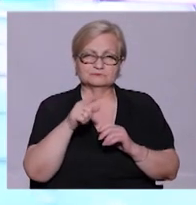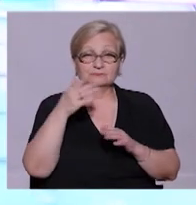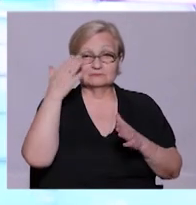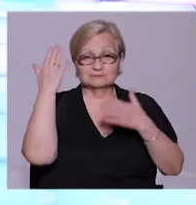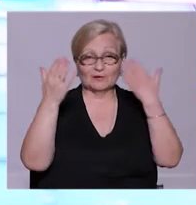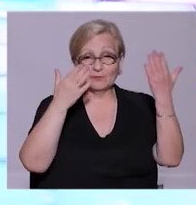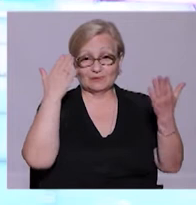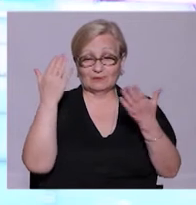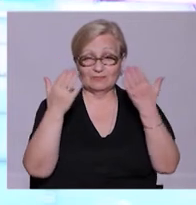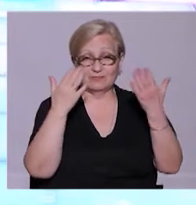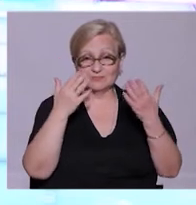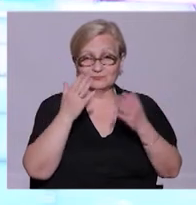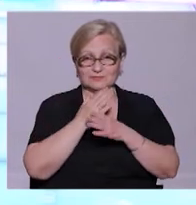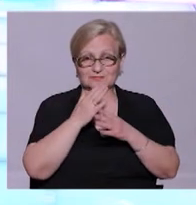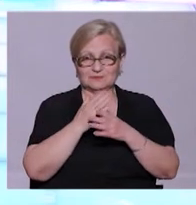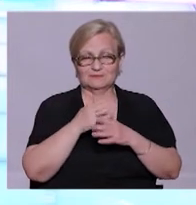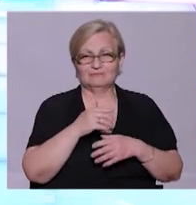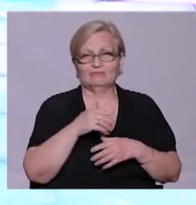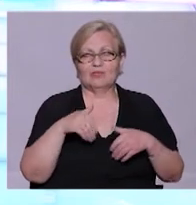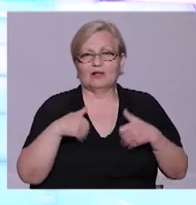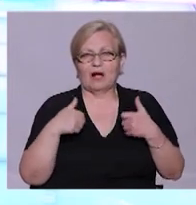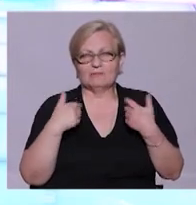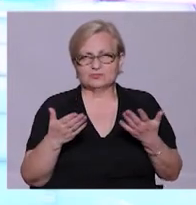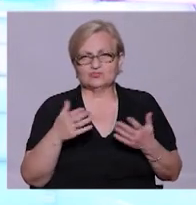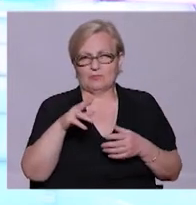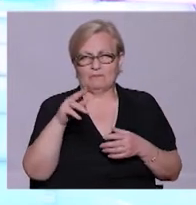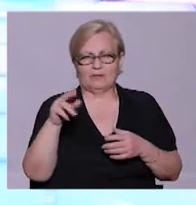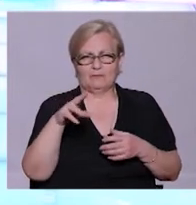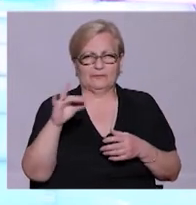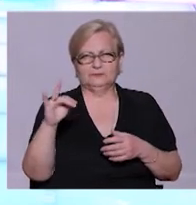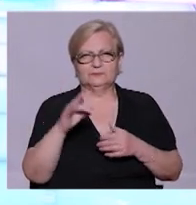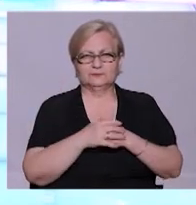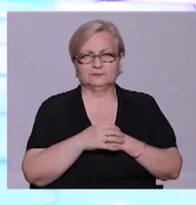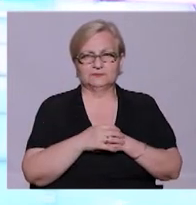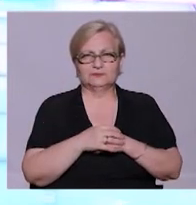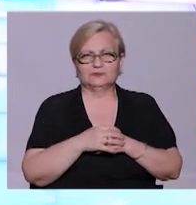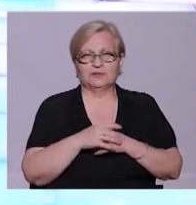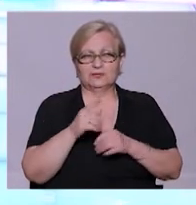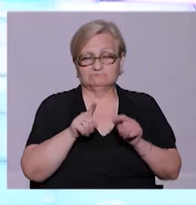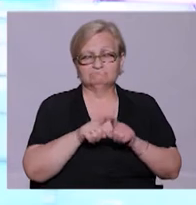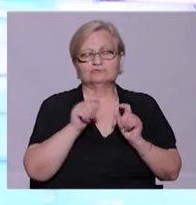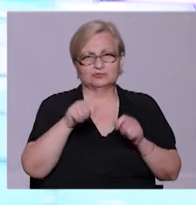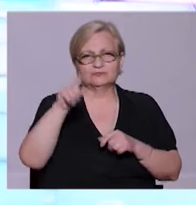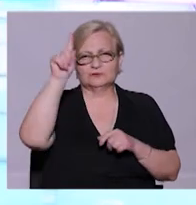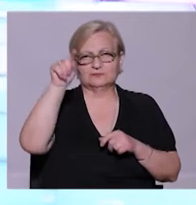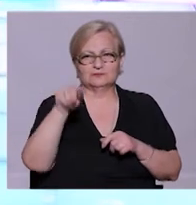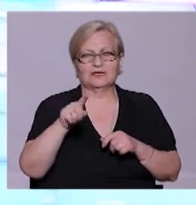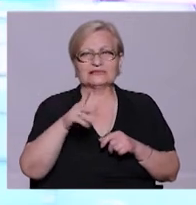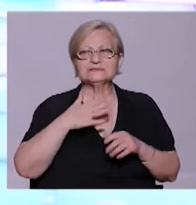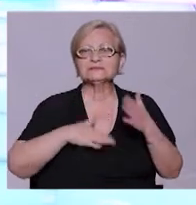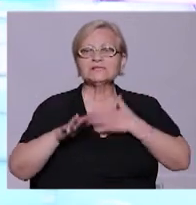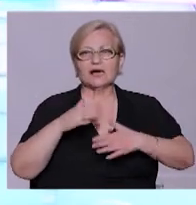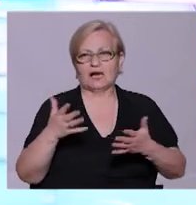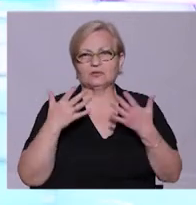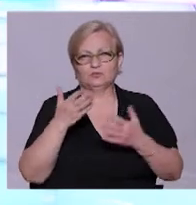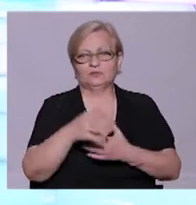ხიარულ ემოციას გამოხატავს, ხო? გამარჯობა, პეპი. შეგვიძლია სახელის ნიშანიც დავწეროთ და ეს სიხარული